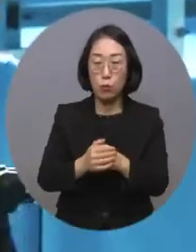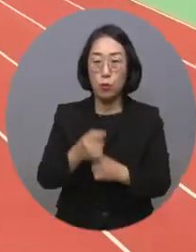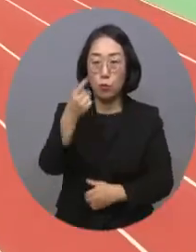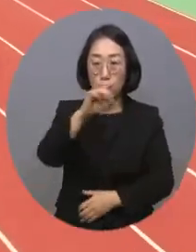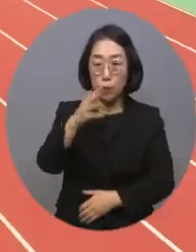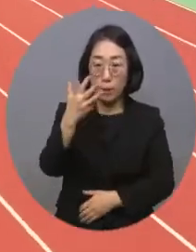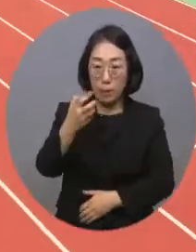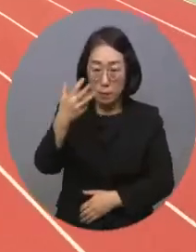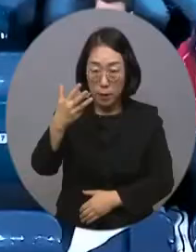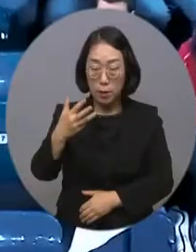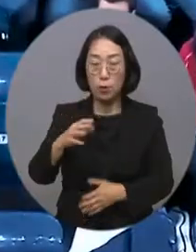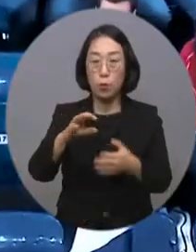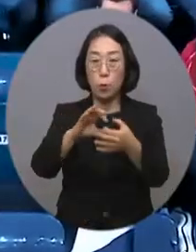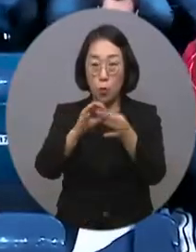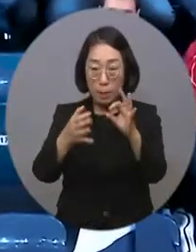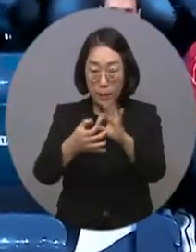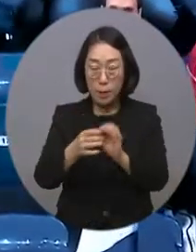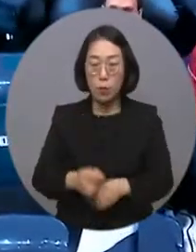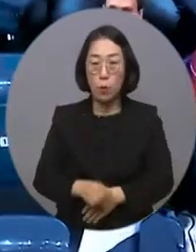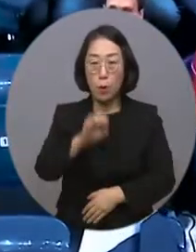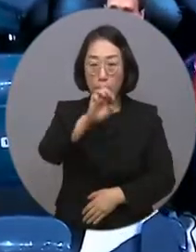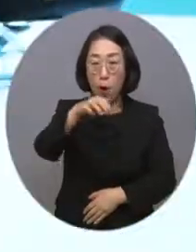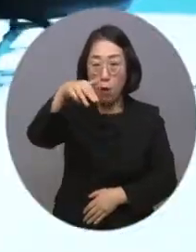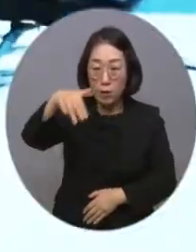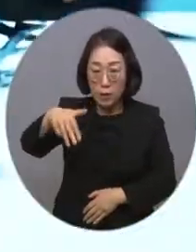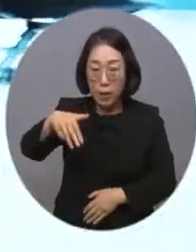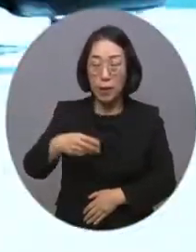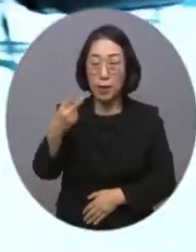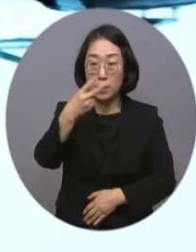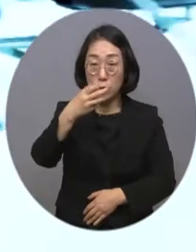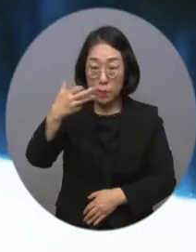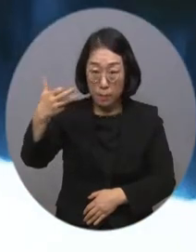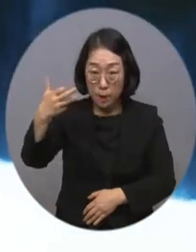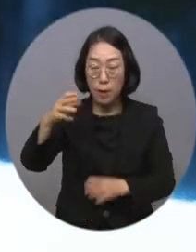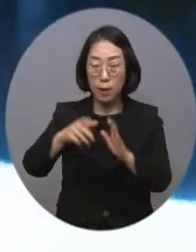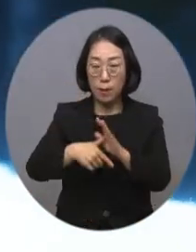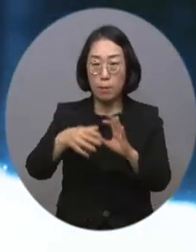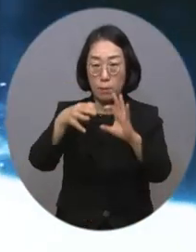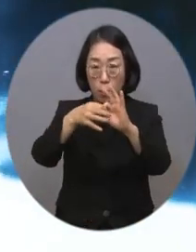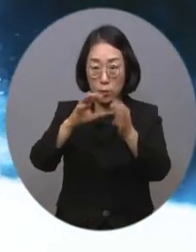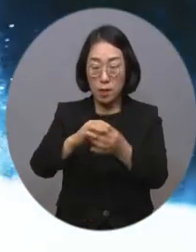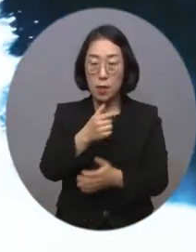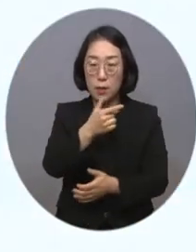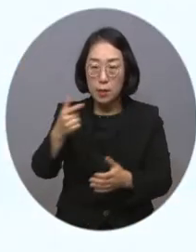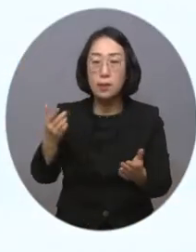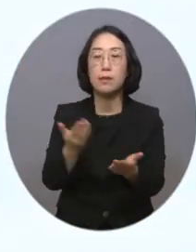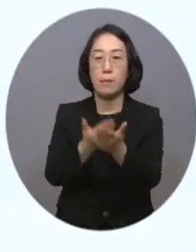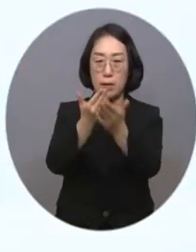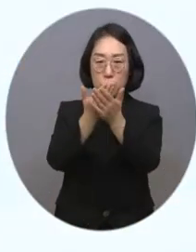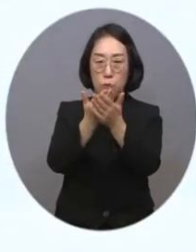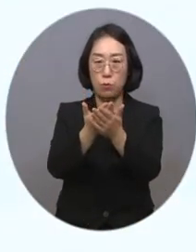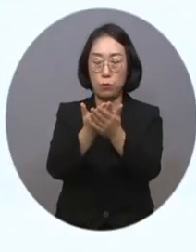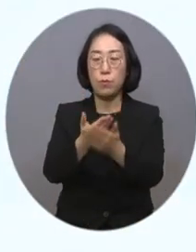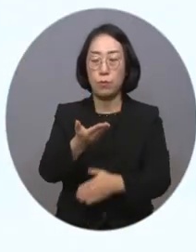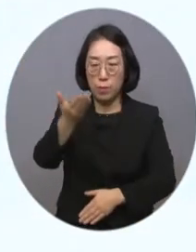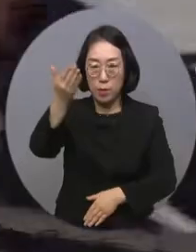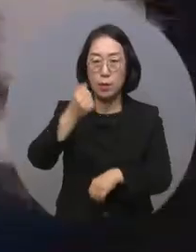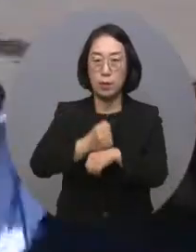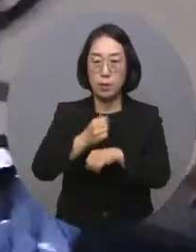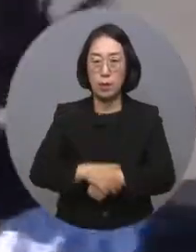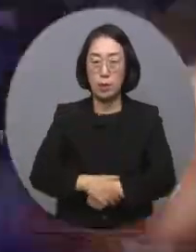패럴림픽과 2018년 평창 동계 패럴림픽 개최 등을 계기로 큰 변화와 발전을 이뤄냈습니다.